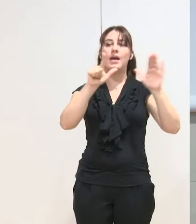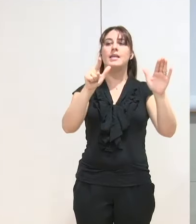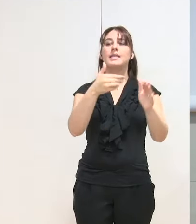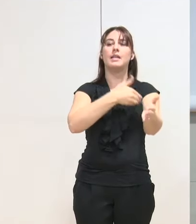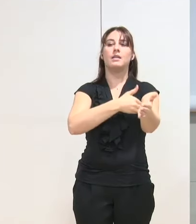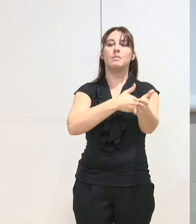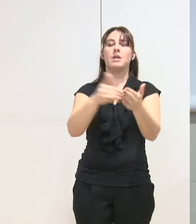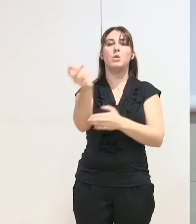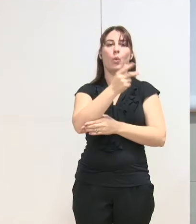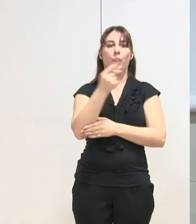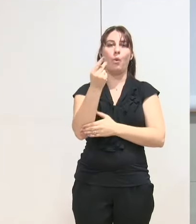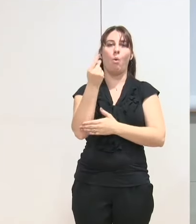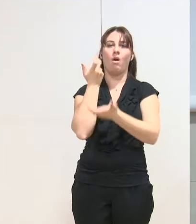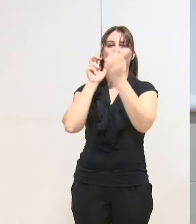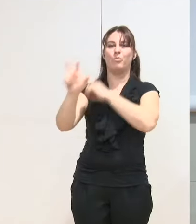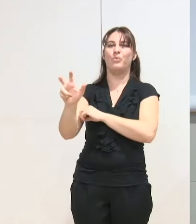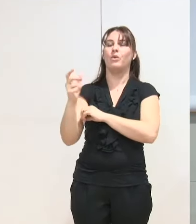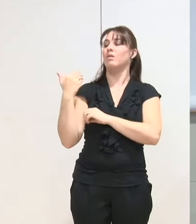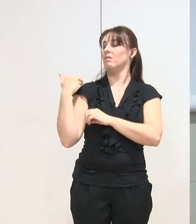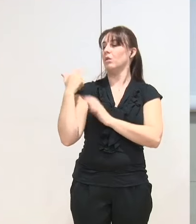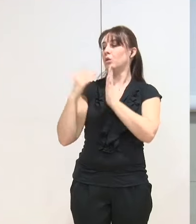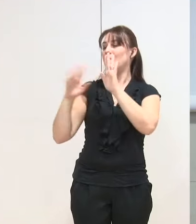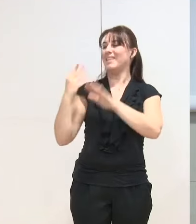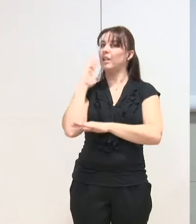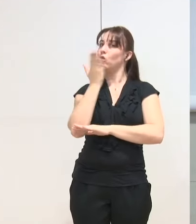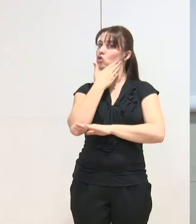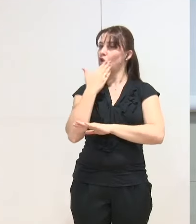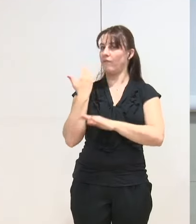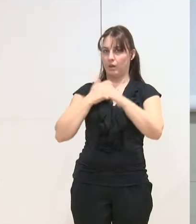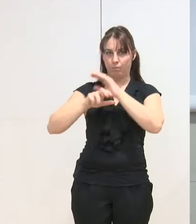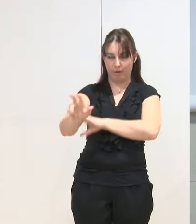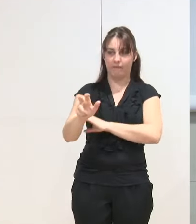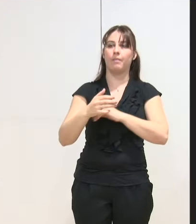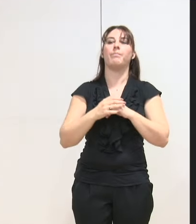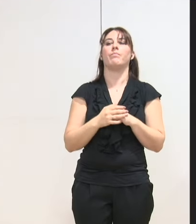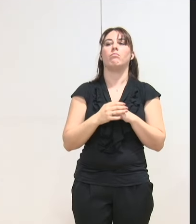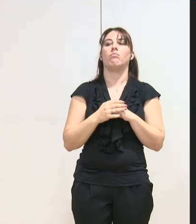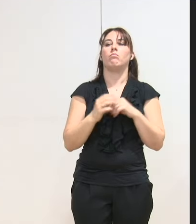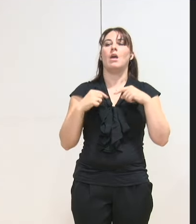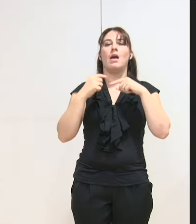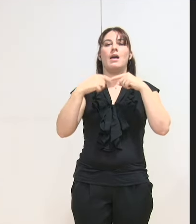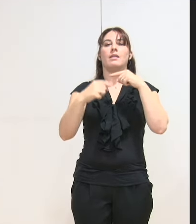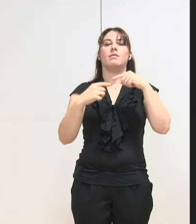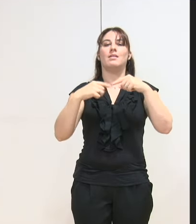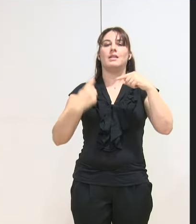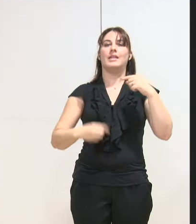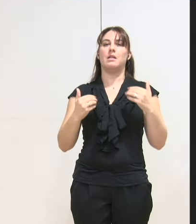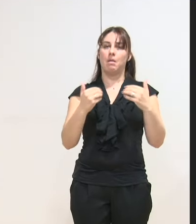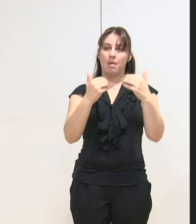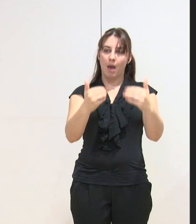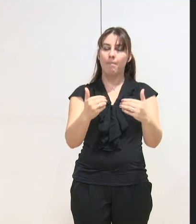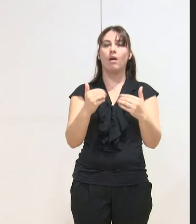d'euros sur le budget annexe de l'eau en janvier 2014 la dette consolidée avec les budgets annexes